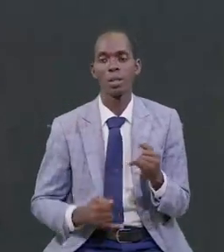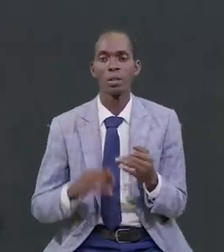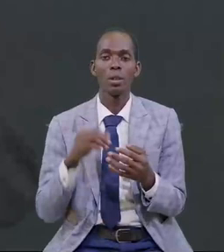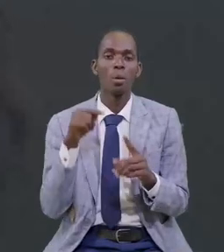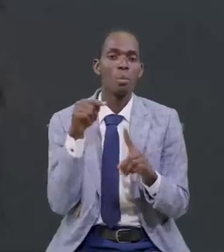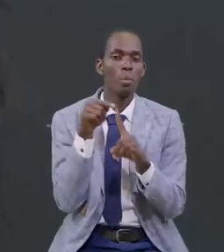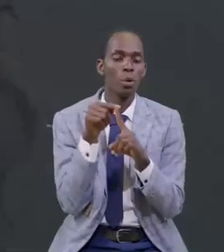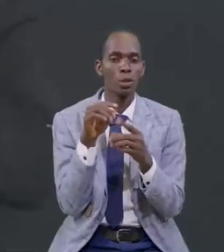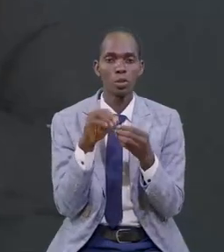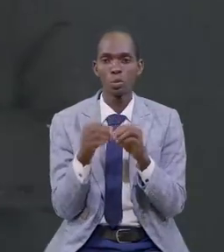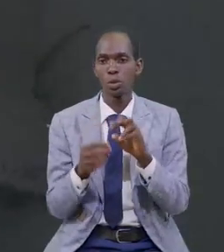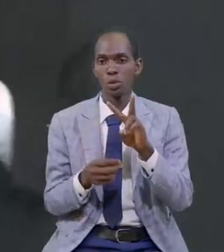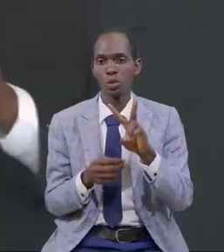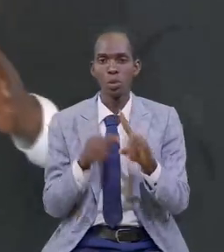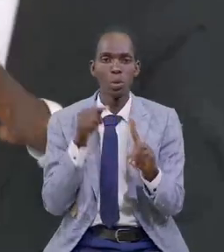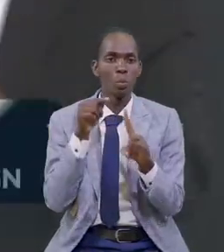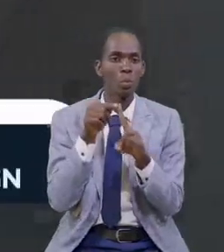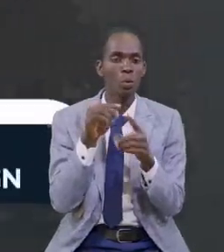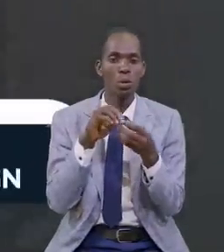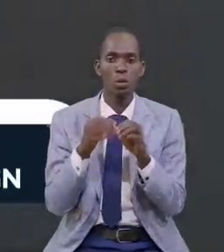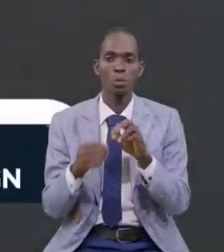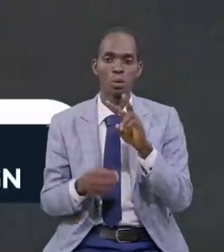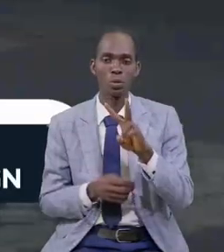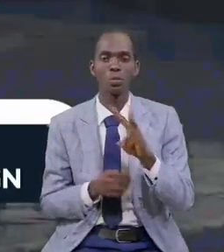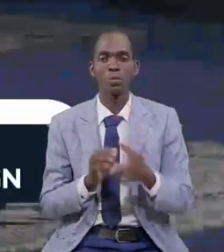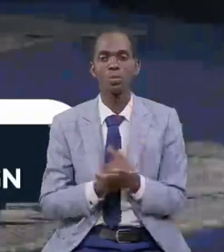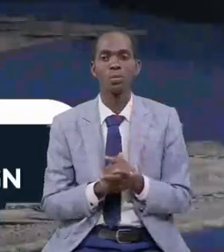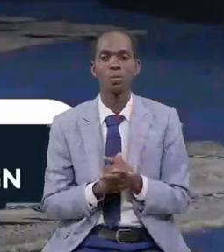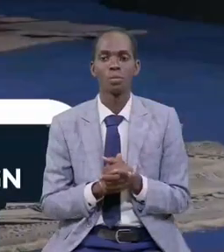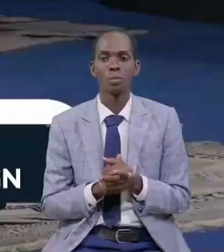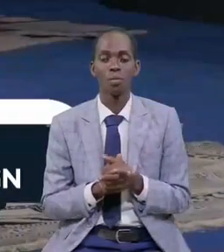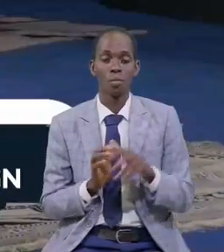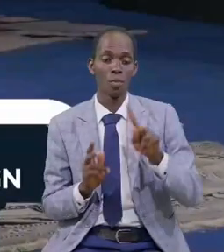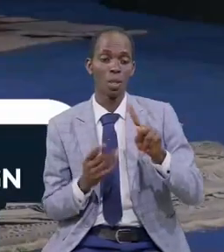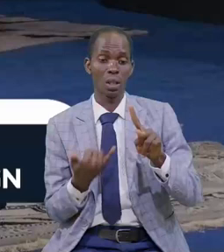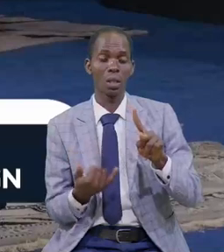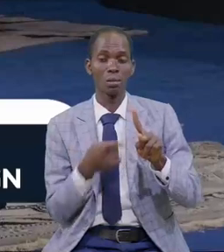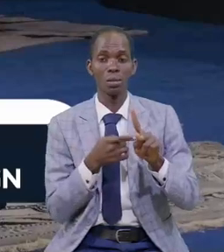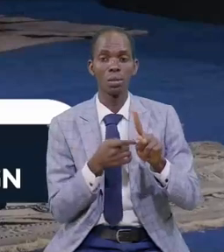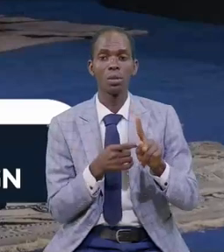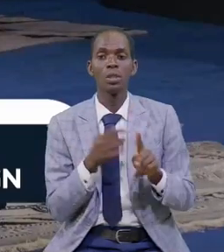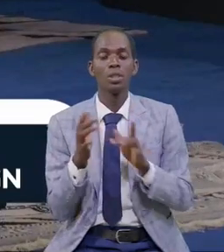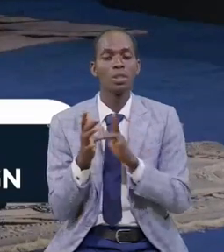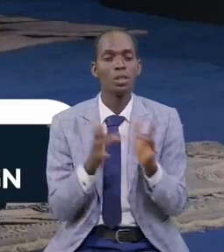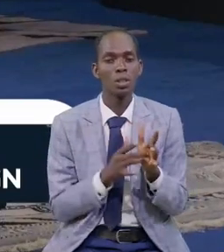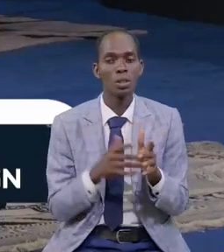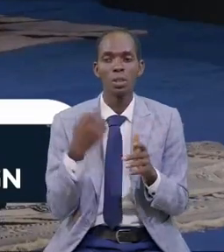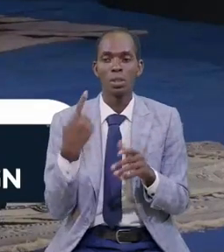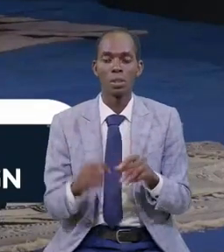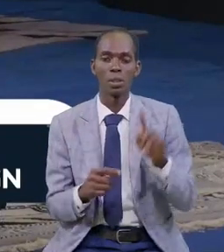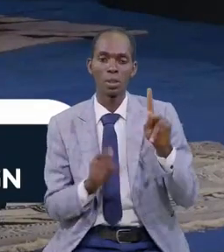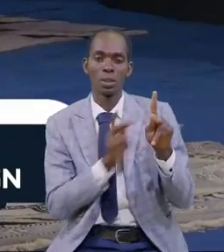allons au 2e point qui est Jésus le Roi des rois